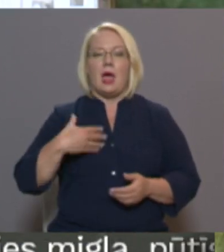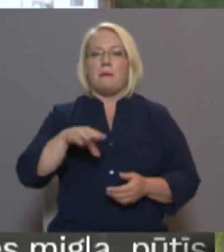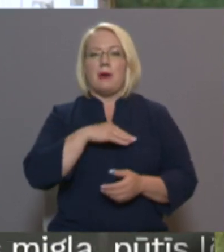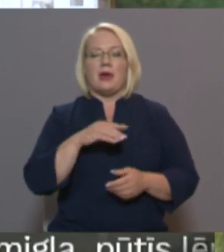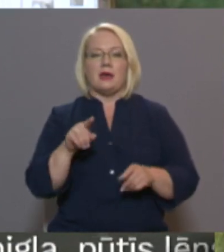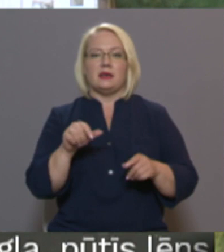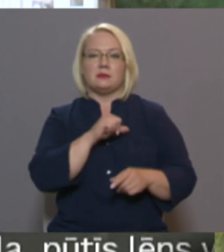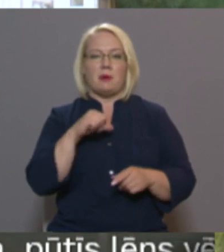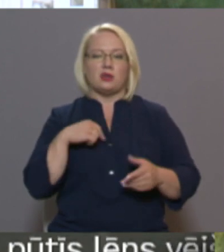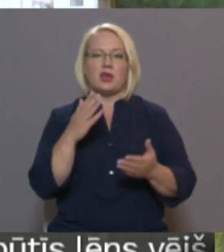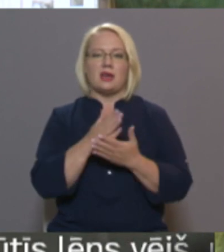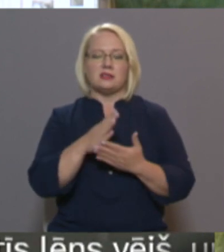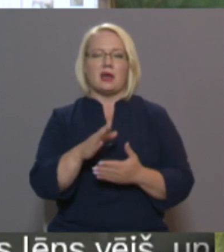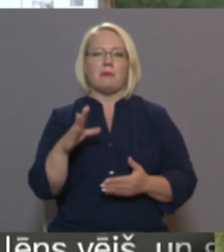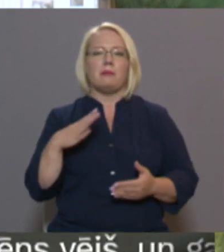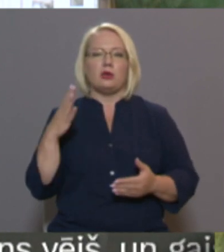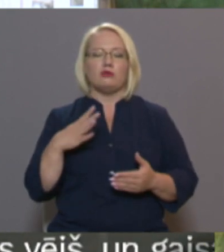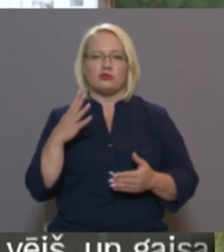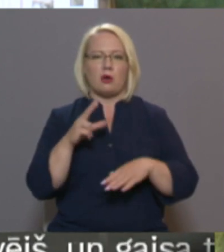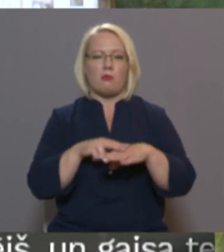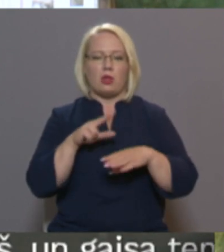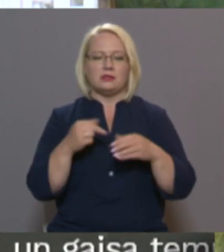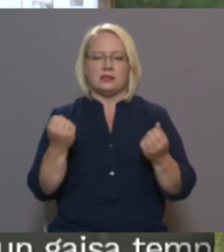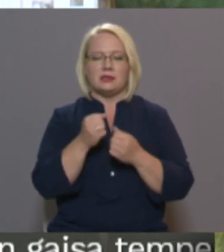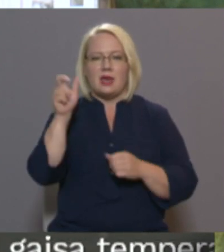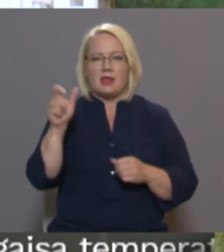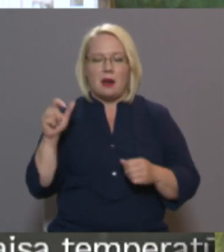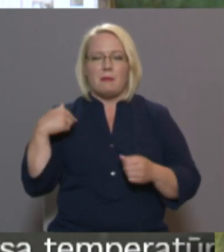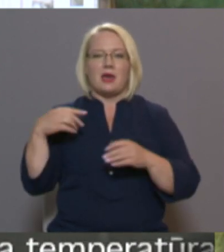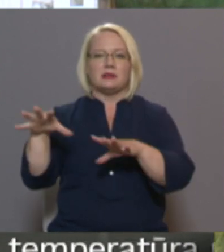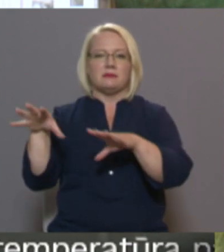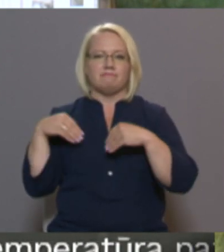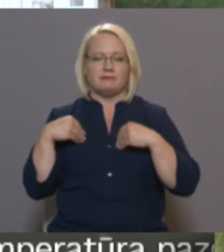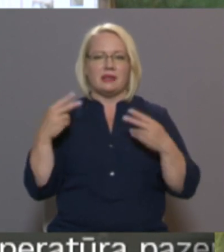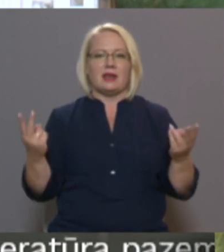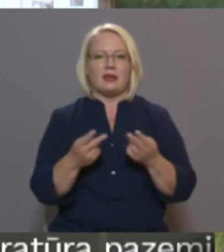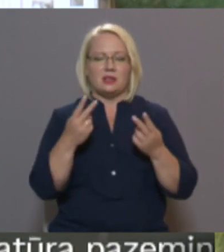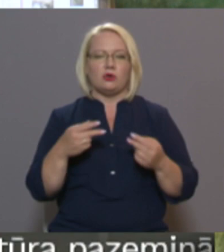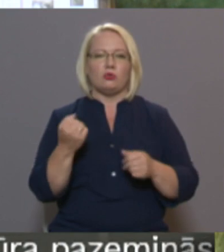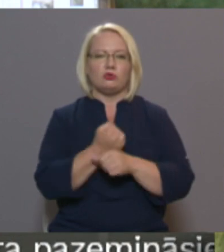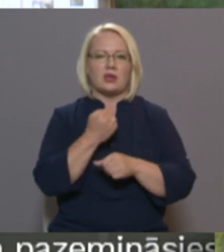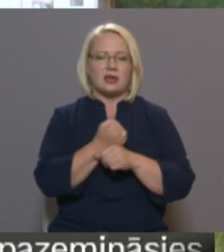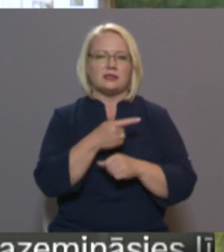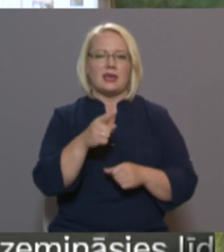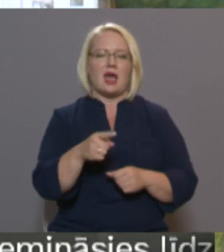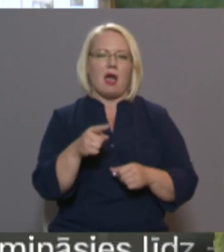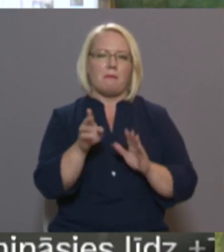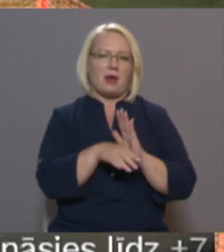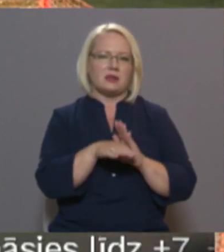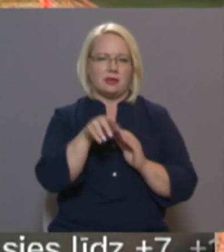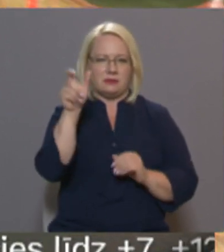izbijuši policijas darbinieki ar vīru, tad mēs tā kā pārņēmām to tradīciju un uztaisījām viņu amatieriem, nevis dienesta